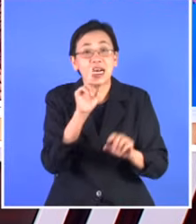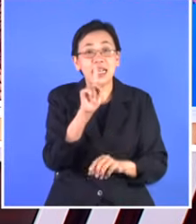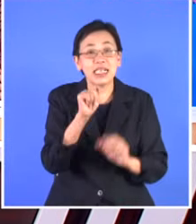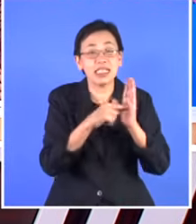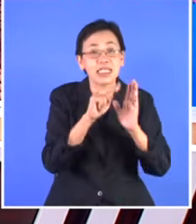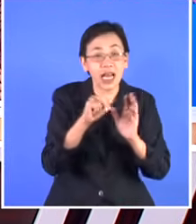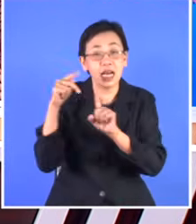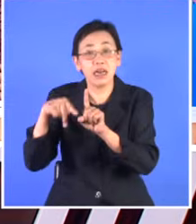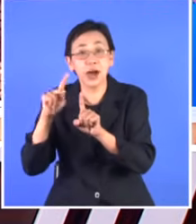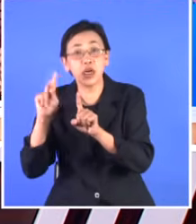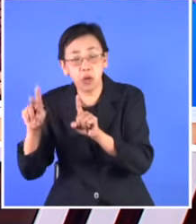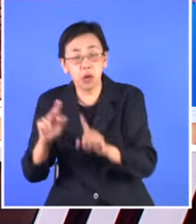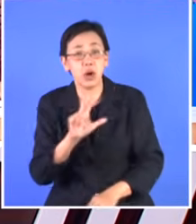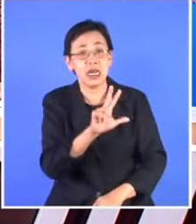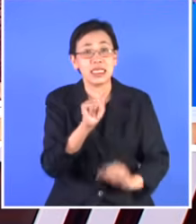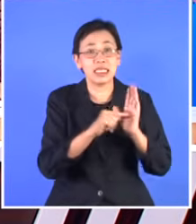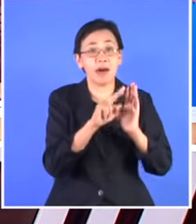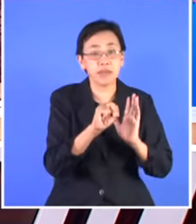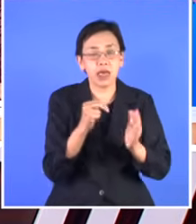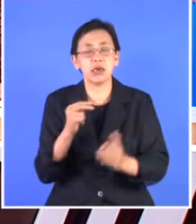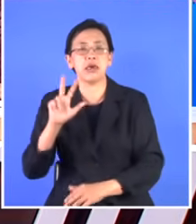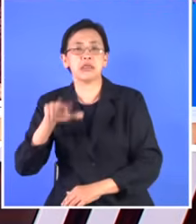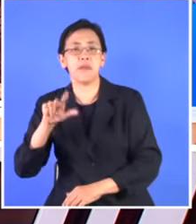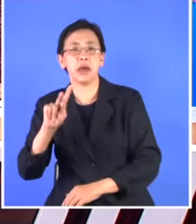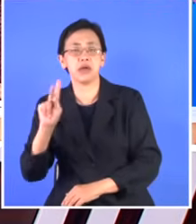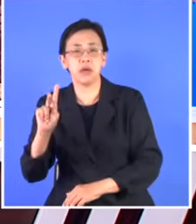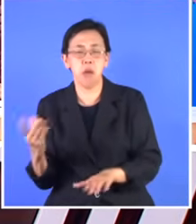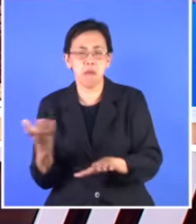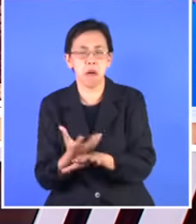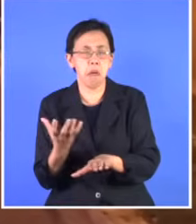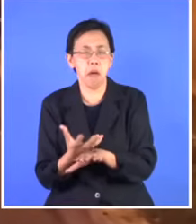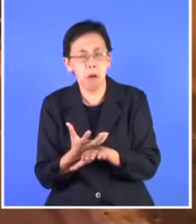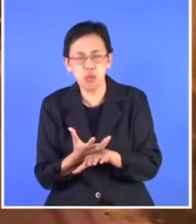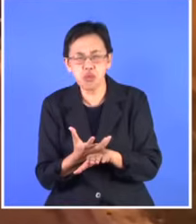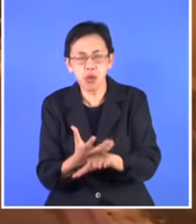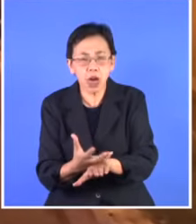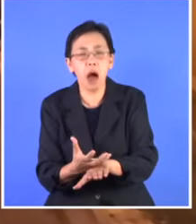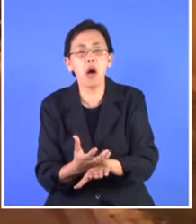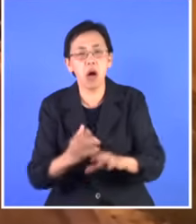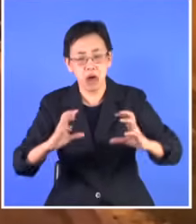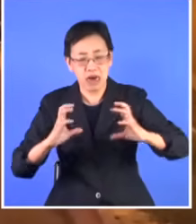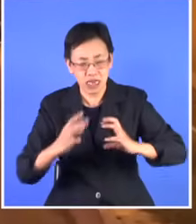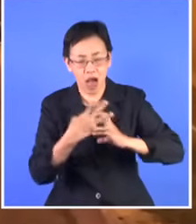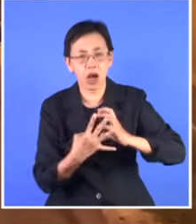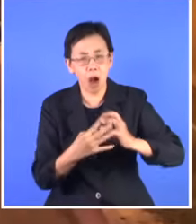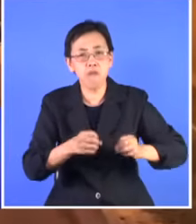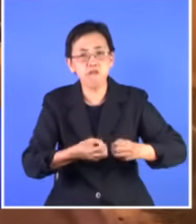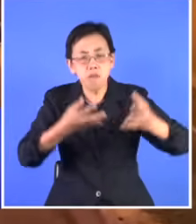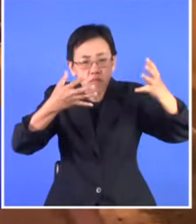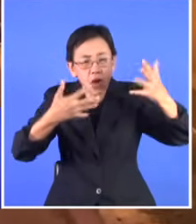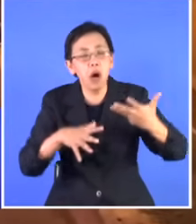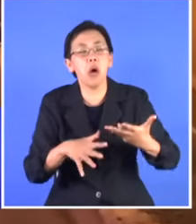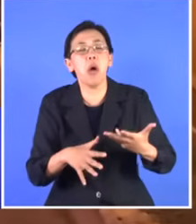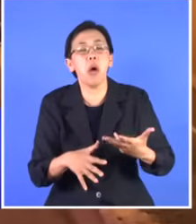3,000กนะคะเนี่ยค่ะขนในรถคันนี้มาแล้วแล้วเกิดยางแตกรถเนี่ยพลิกคว่ำนะคะแล้วก็เศษชิ้นส่วนไก่เนี่ย